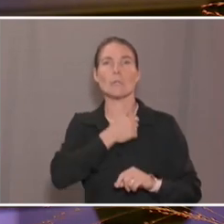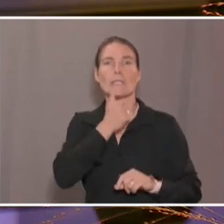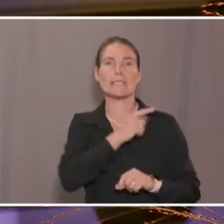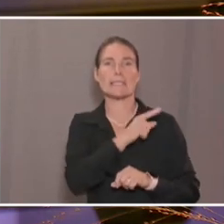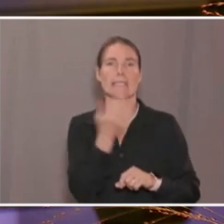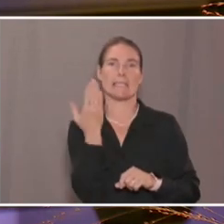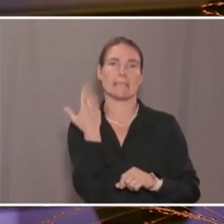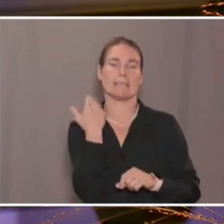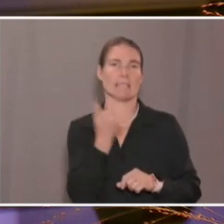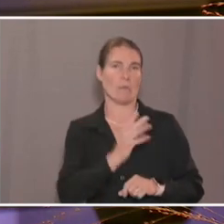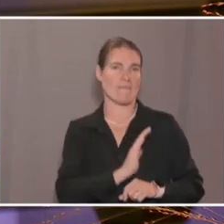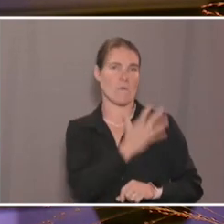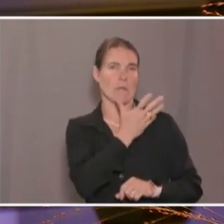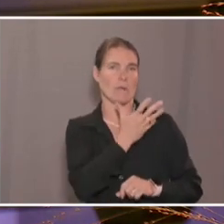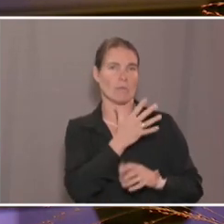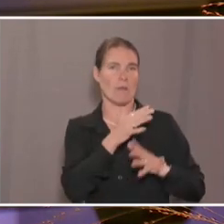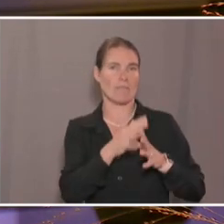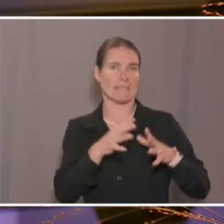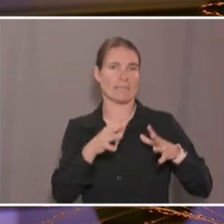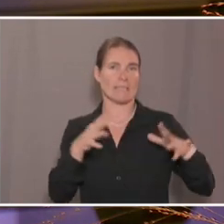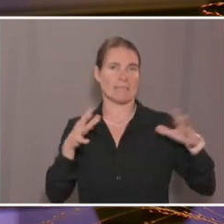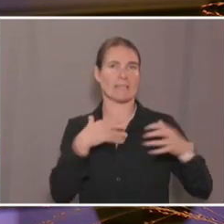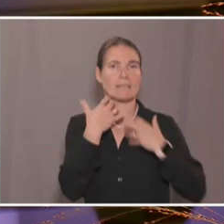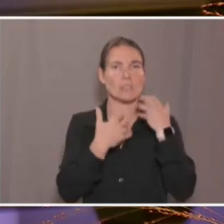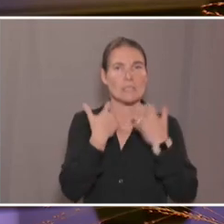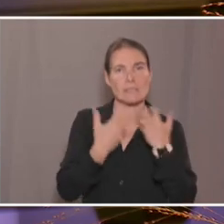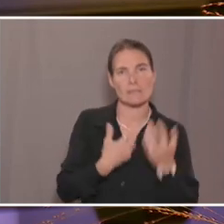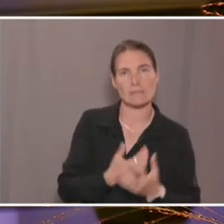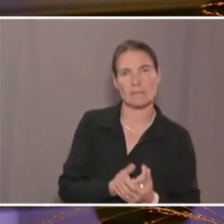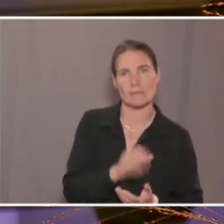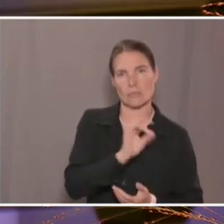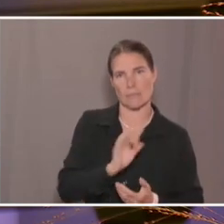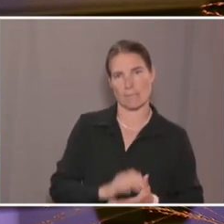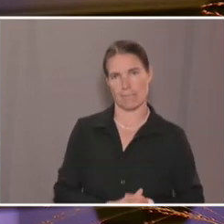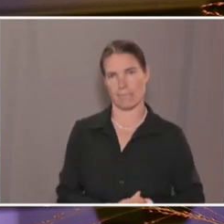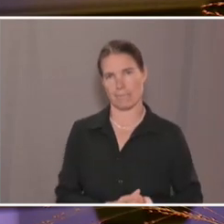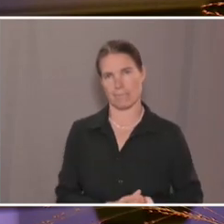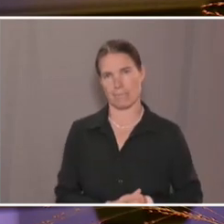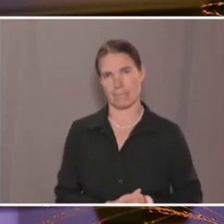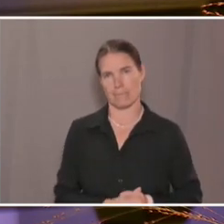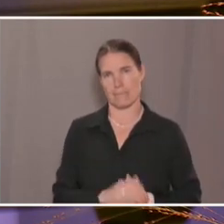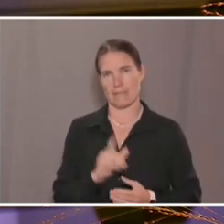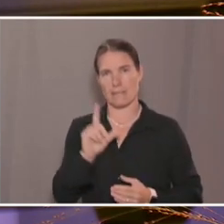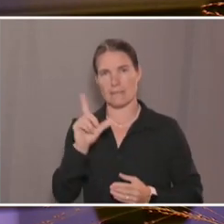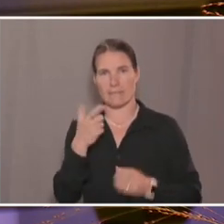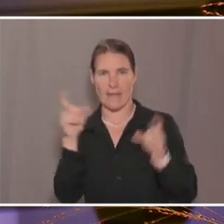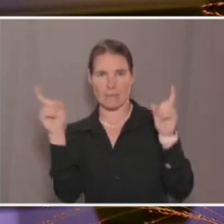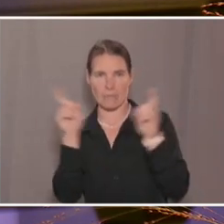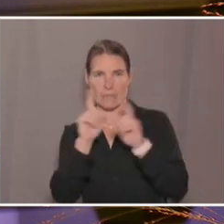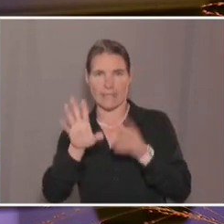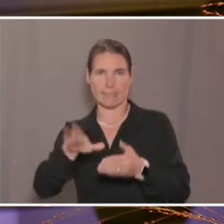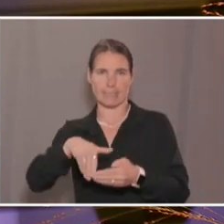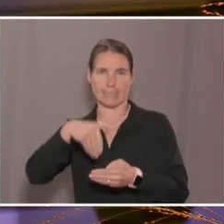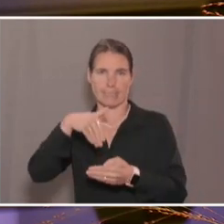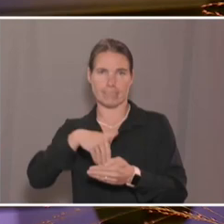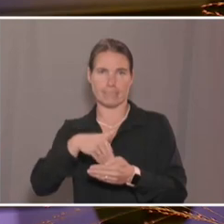nicht nur eine Erfolgs-, sondern auch eine Wachstumsgeschichte geschrieben und das ganz wörtlich, denn es ist eine zweite Feier integriert. Die große